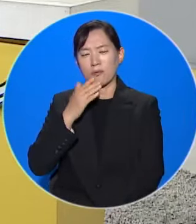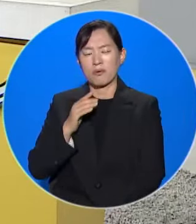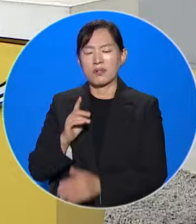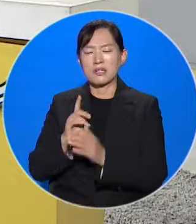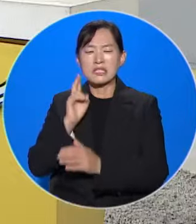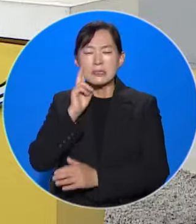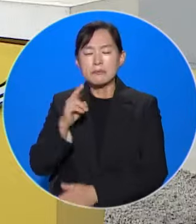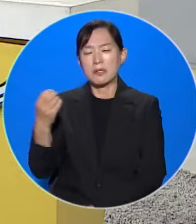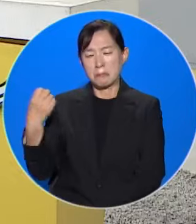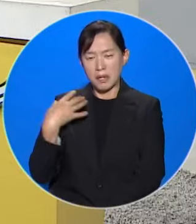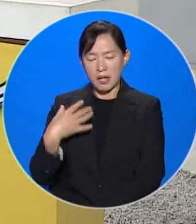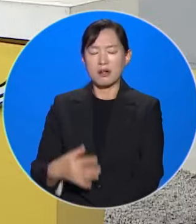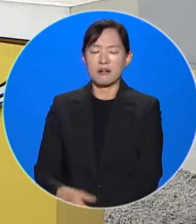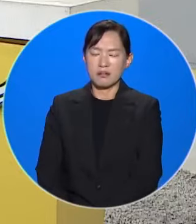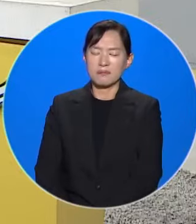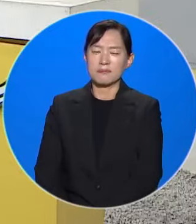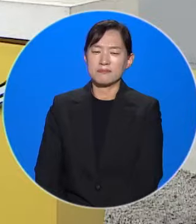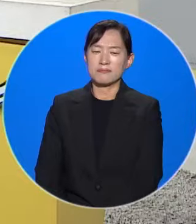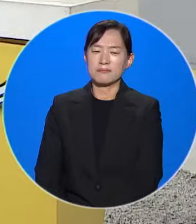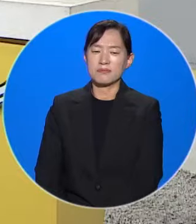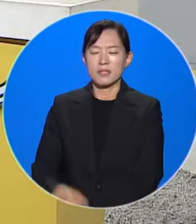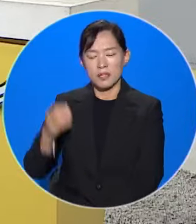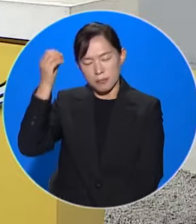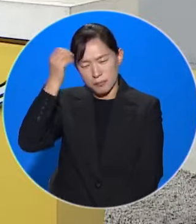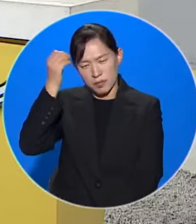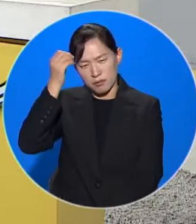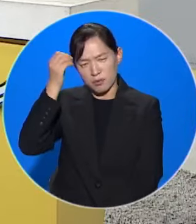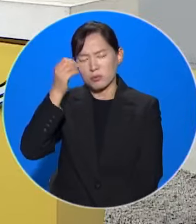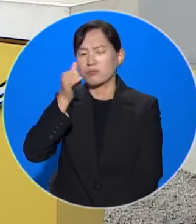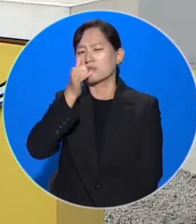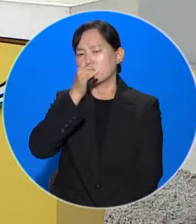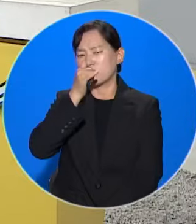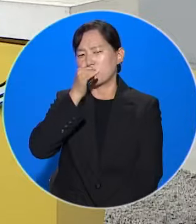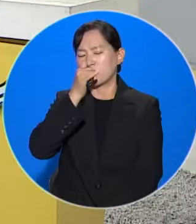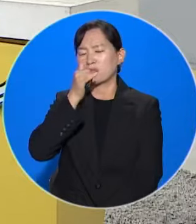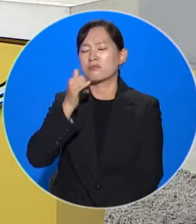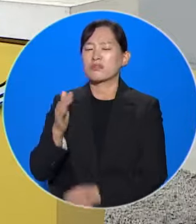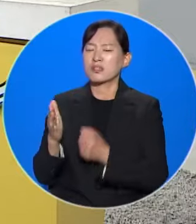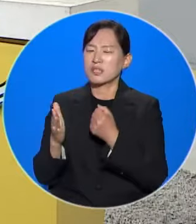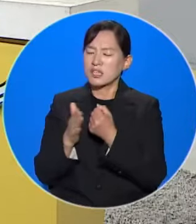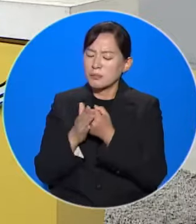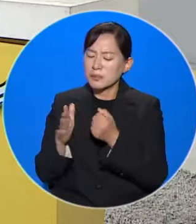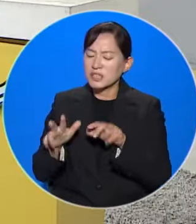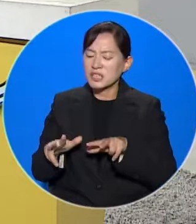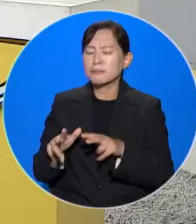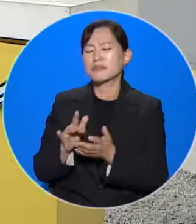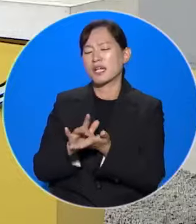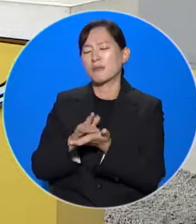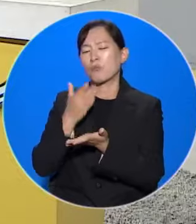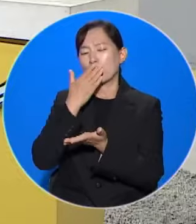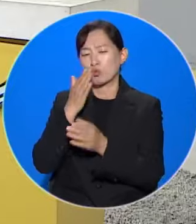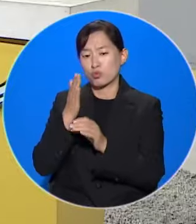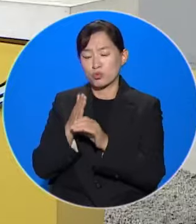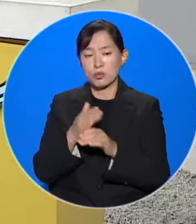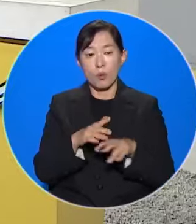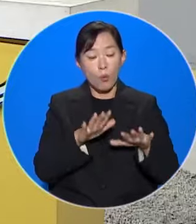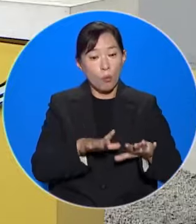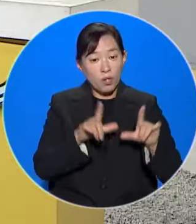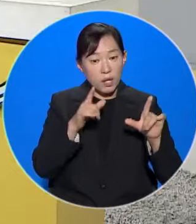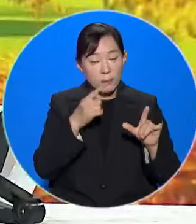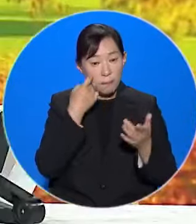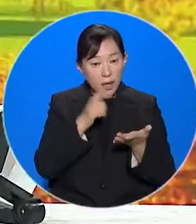높다고 나오더라고요. 네. 그리고 또 빈혈 수치도 있어갖고 그것 때문에 약을 먹고 있거든요. 그 올해